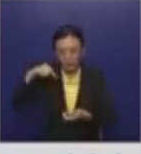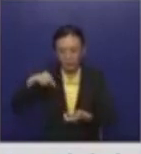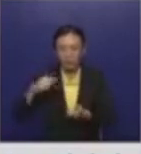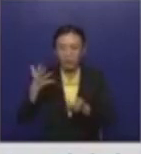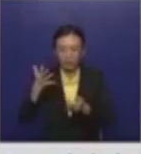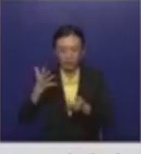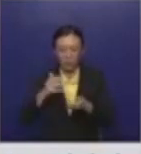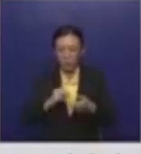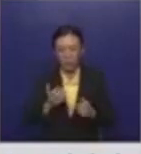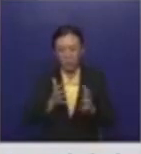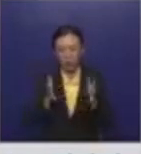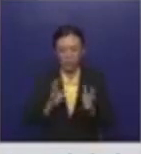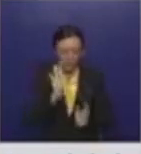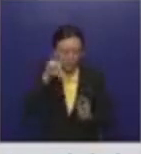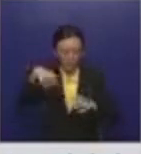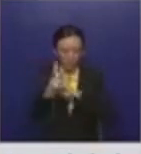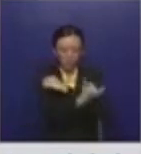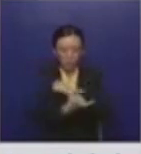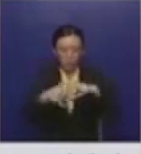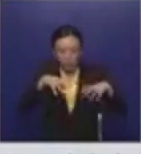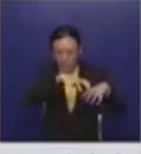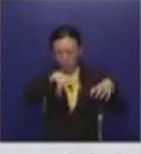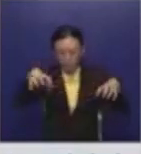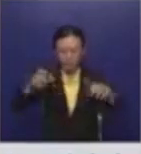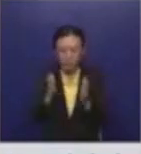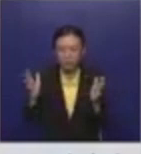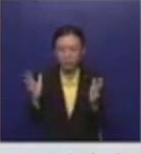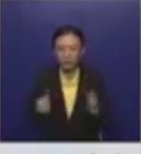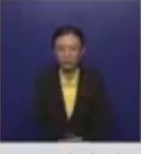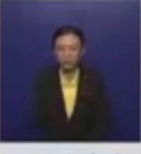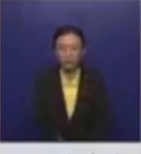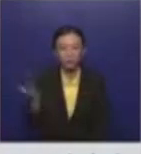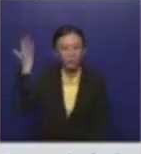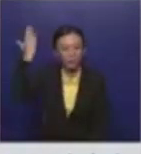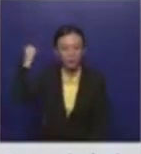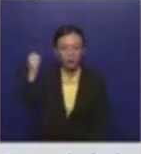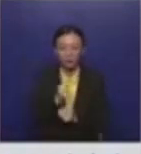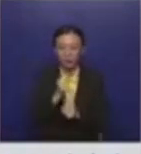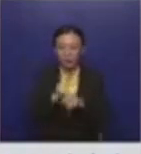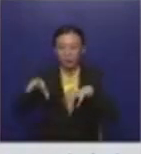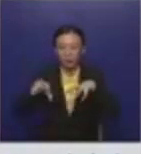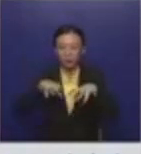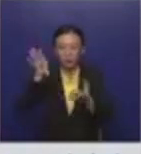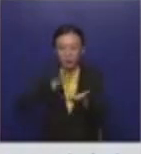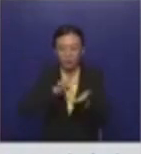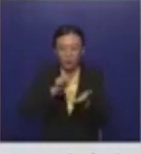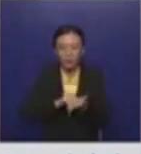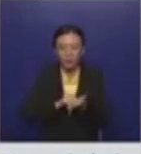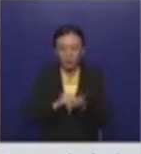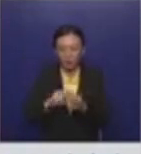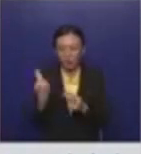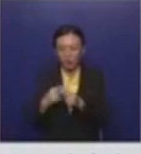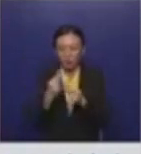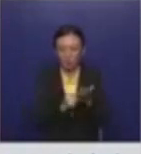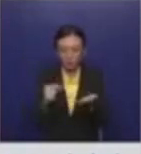งนี้เยอะมากเป็นให้การให้บริการโดยตรงเดิมเนี่ยเราสามารถจัดเก็บผู้ประกอบการที่จดทะเบียนนะ